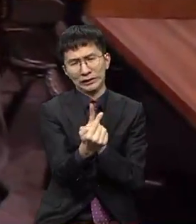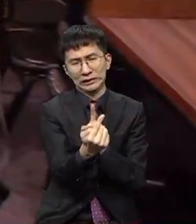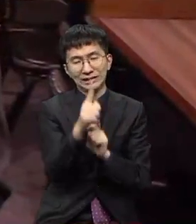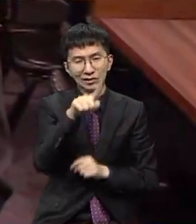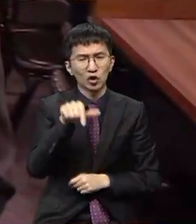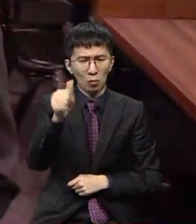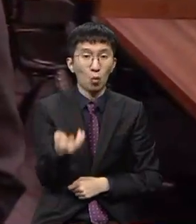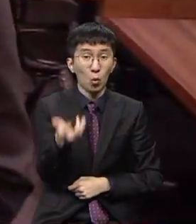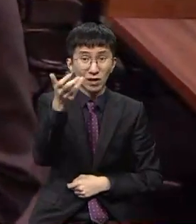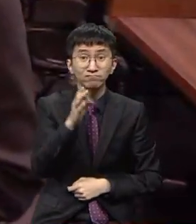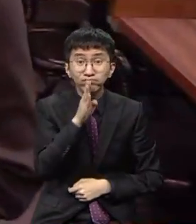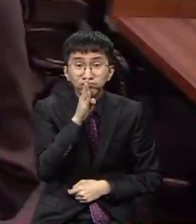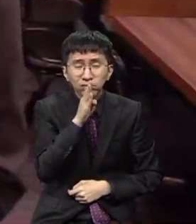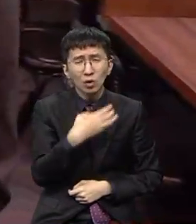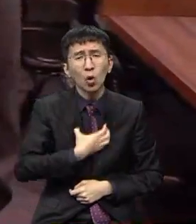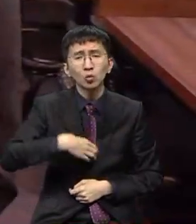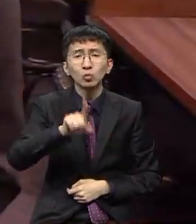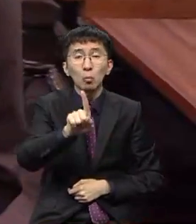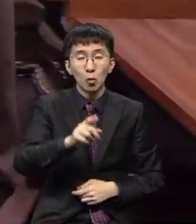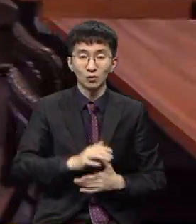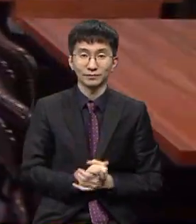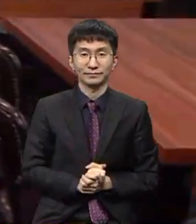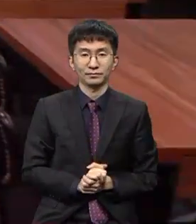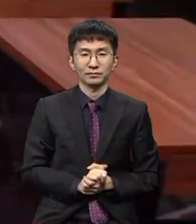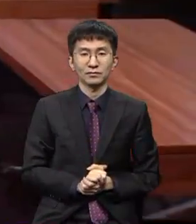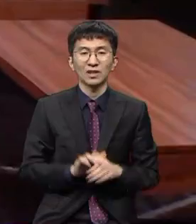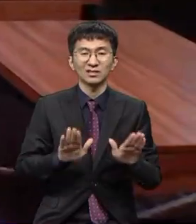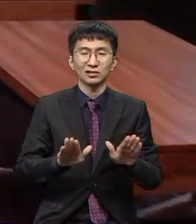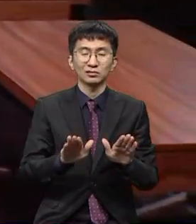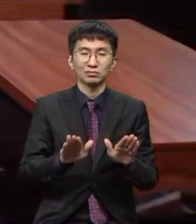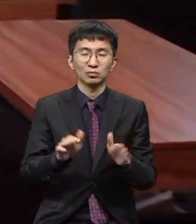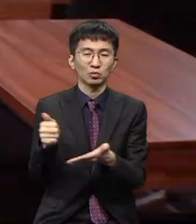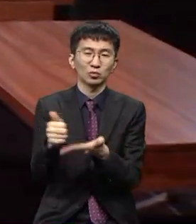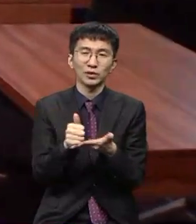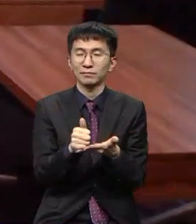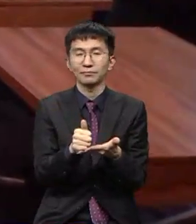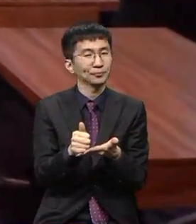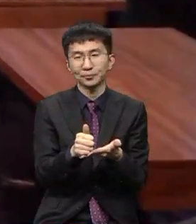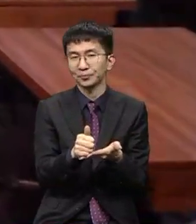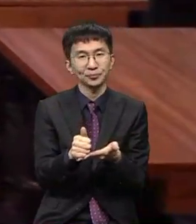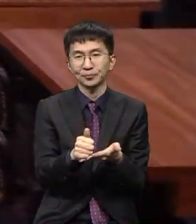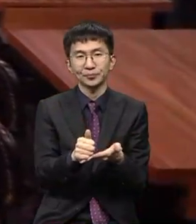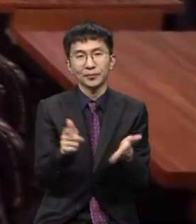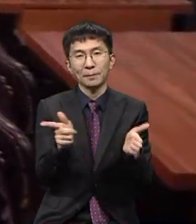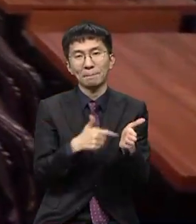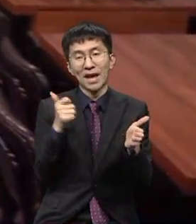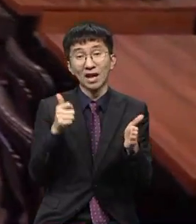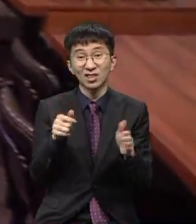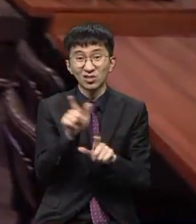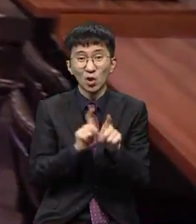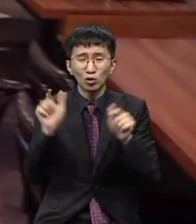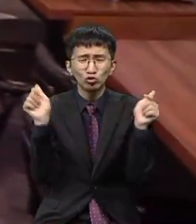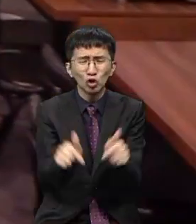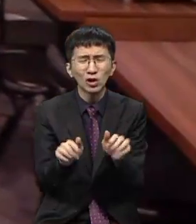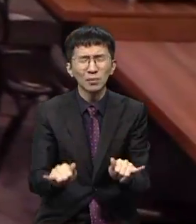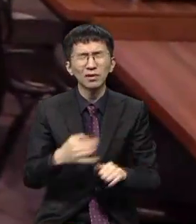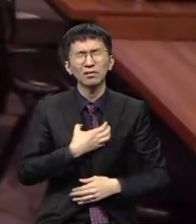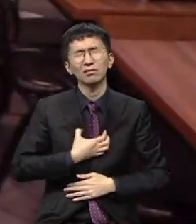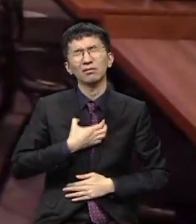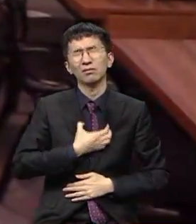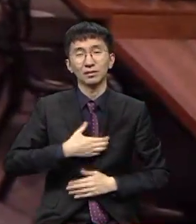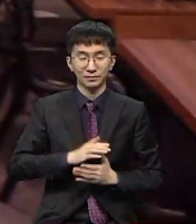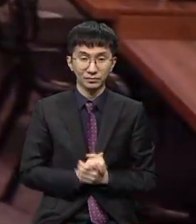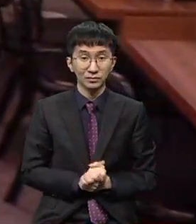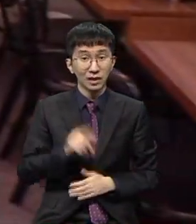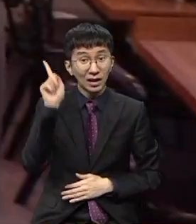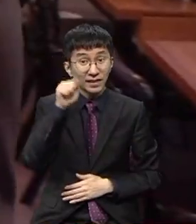것 같은데 어떤 부분이 걱정되세요? 지금도 손님이 없는데 더더욱 손님이 없을 것 같아 굉장히 걱정하고 있습니다.